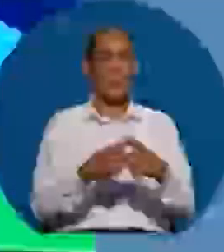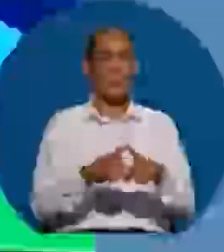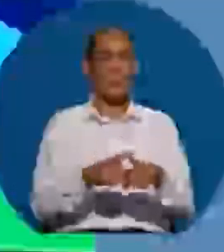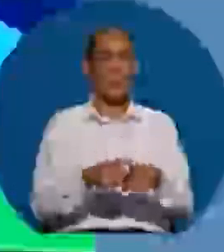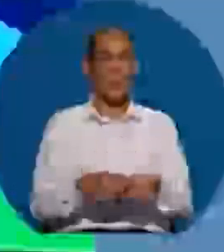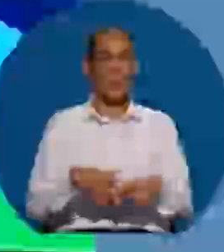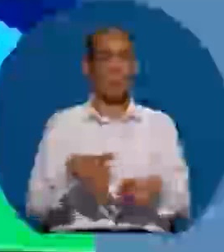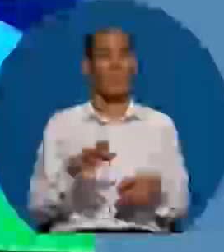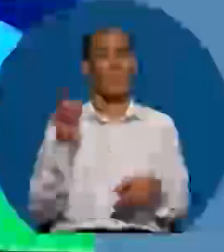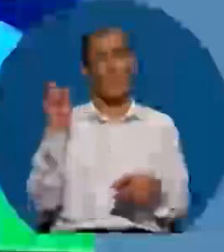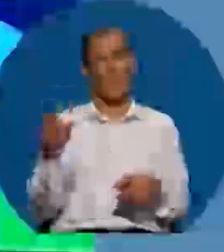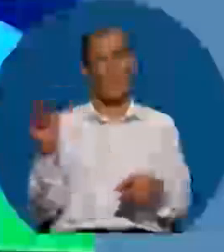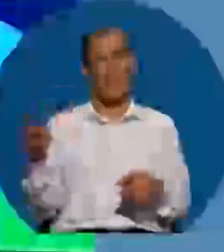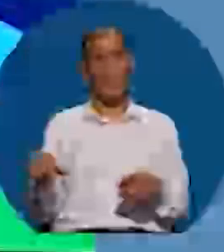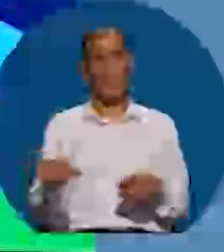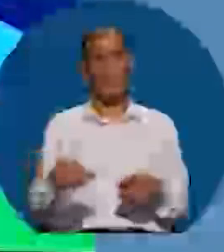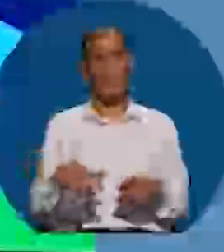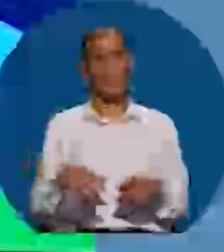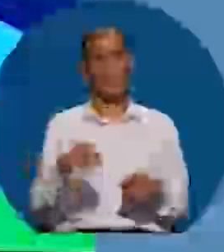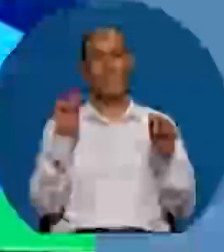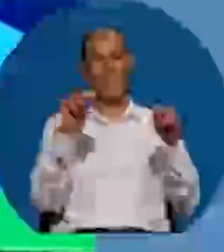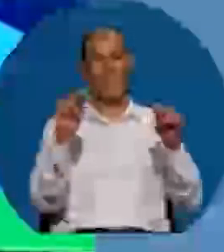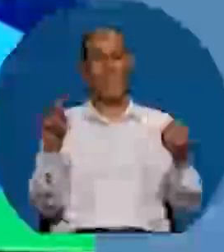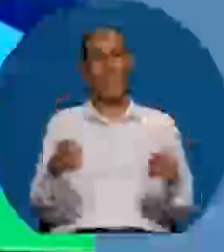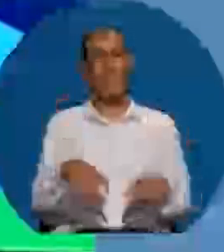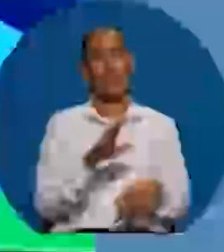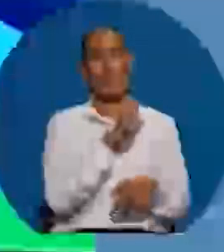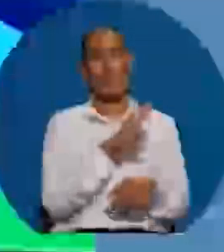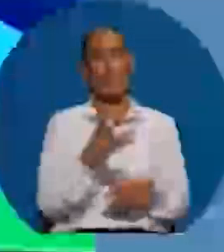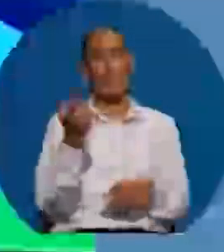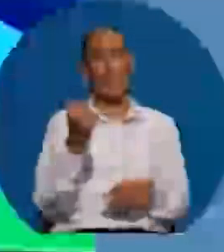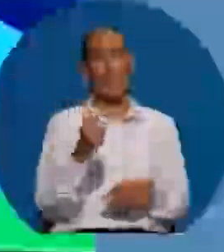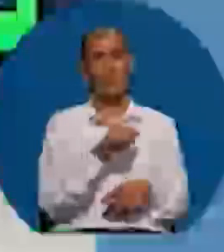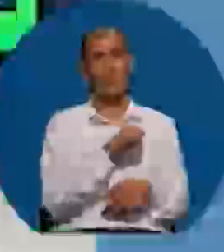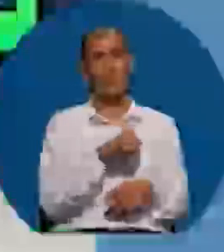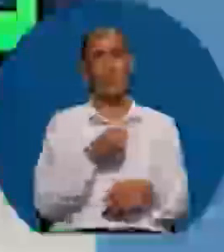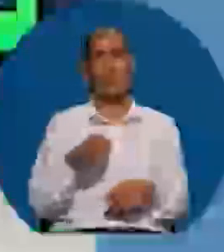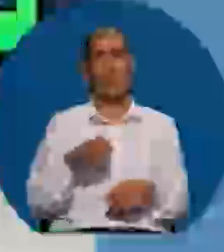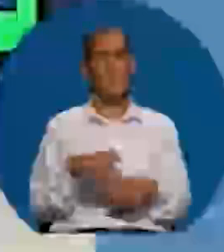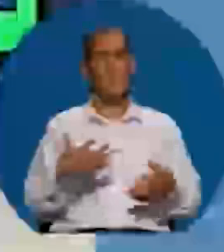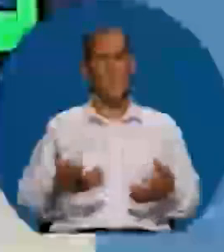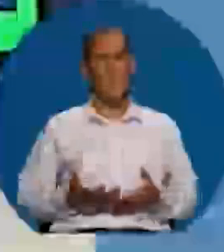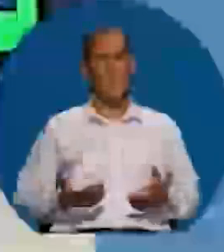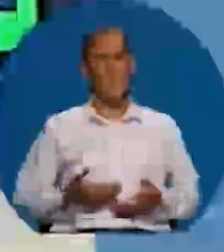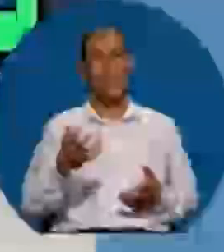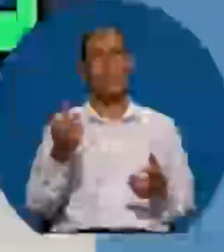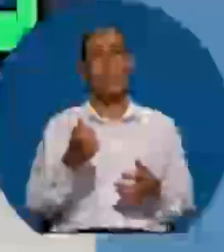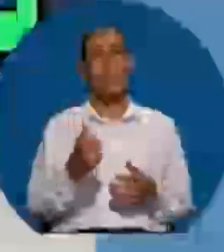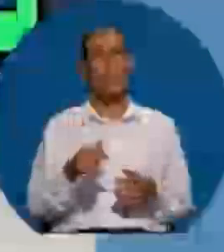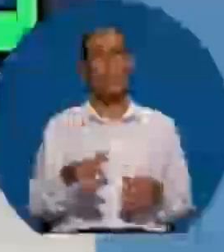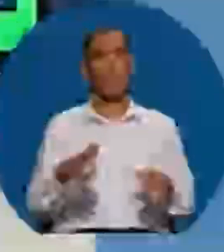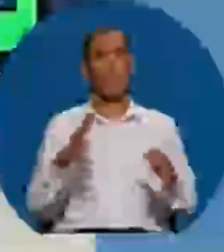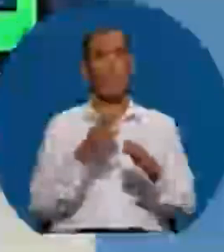бұл инсанлар да кімлерге дұр ұстаз болып есапланады екен. Бұлар да өзінің өмірі дауамында бір қанша